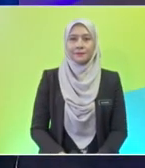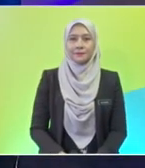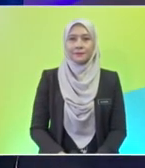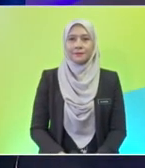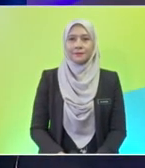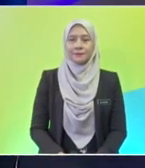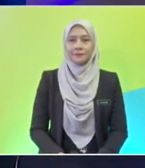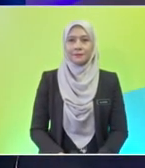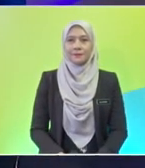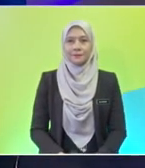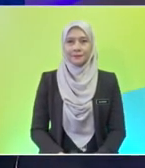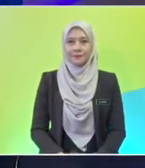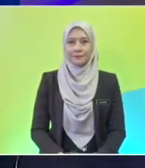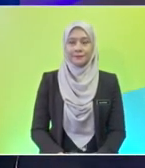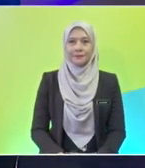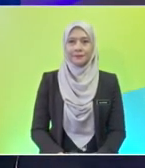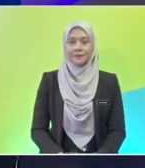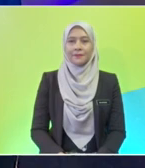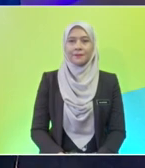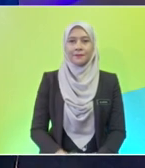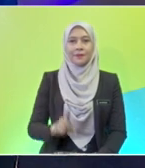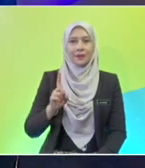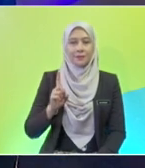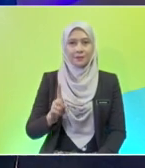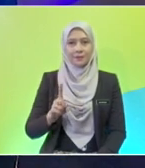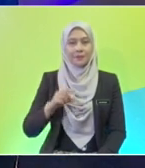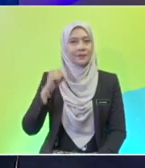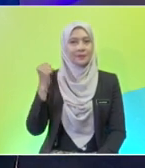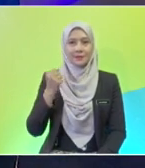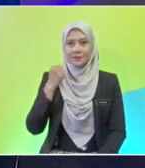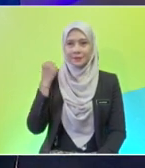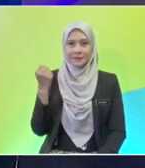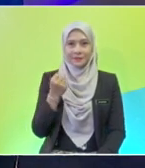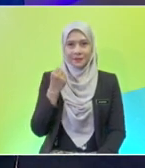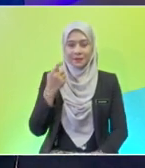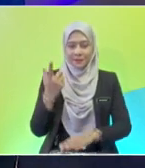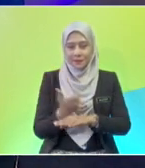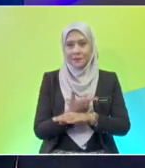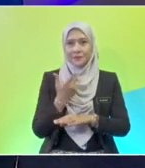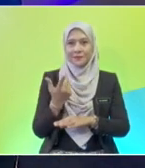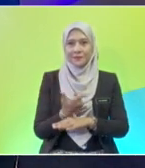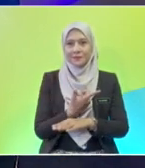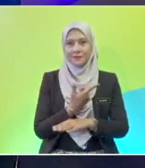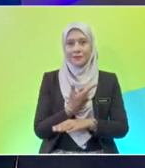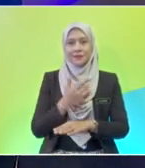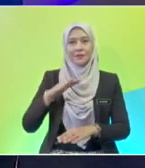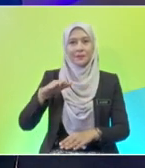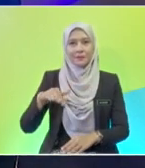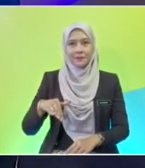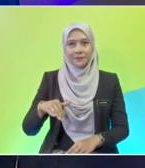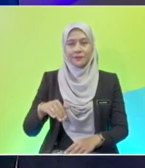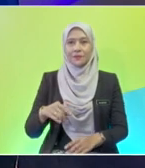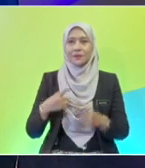itulah gaji dan latihan secara berturusan sebelum kita memasuki dewan bagi menjawab soal dan SPM